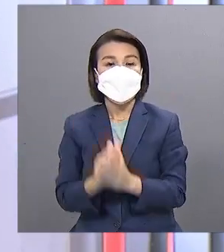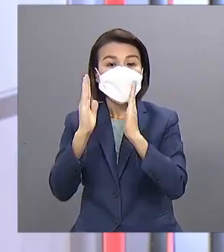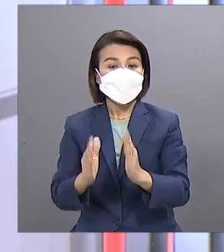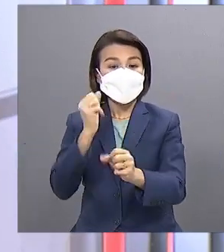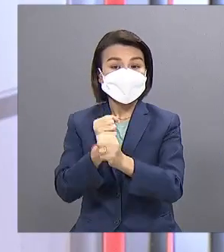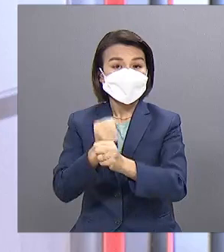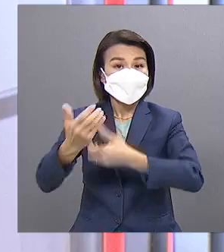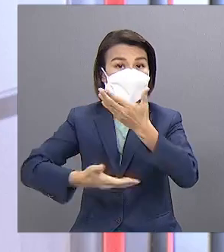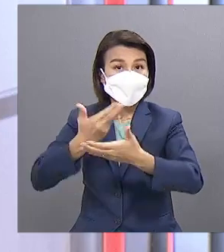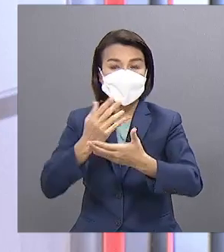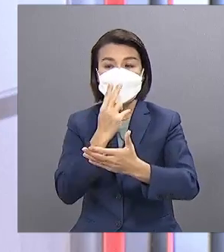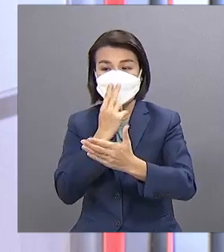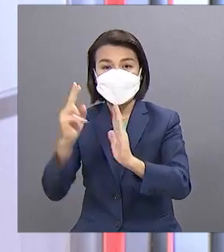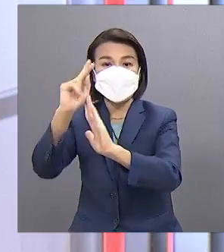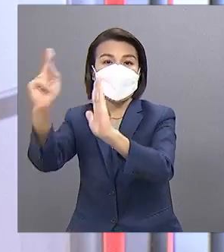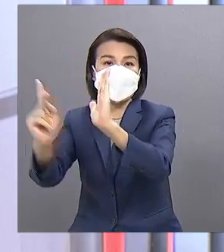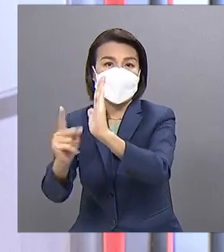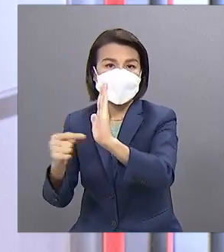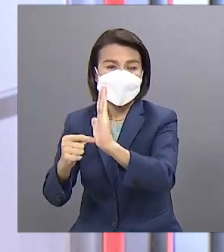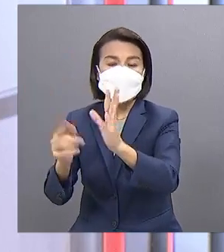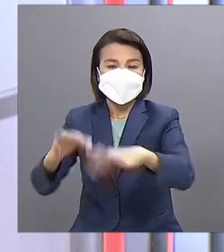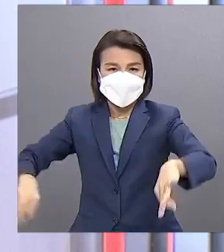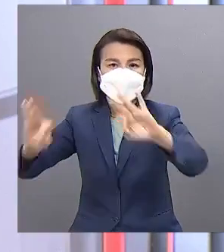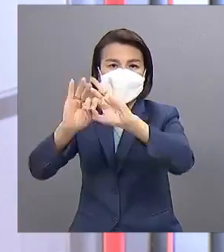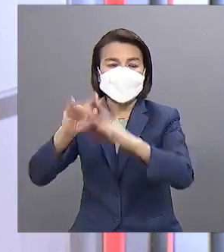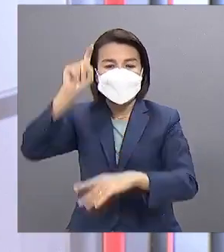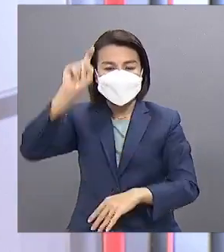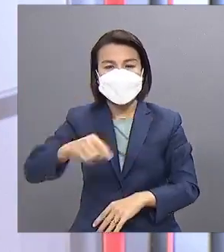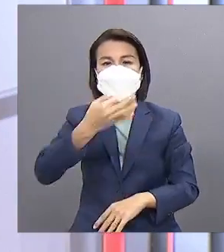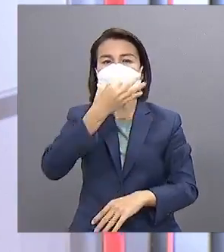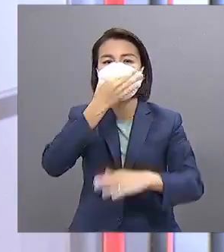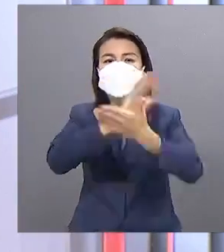ายด้วยนะครับและที่สำคัญต้องมีจรรยาบรรณในการทำของให้ประชาชนทั่วไปได้กินอย่างปลอดภัยด้วยนะครับ